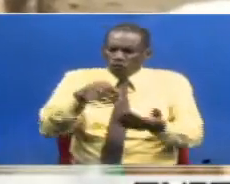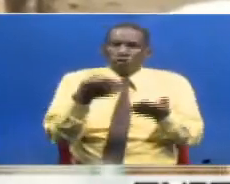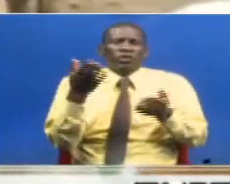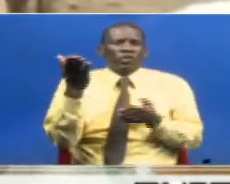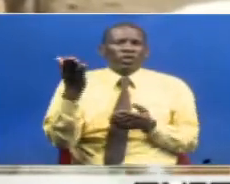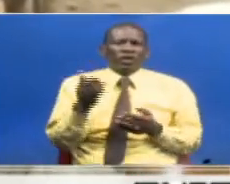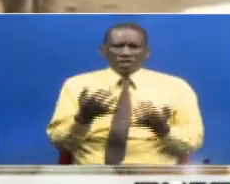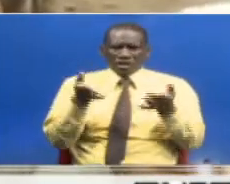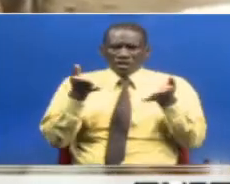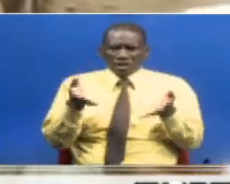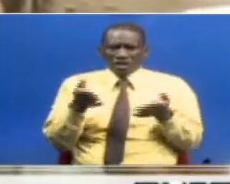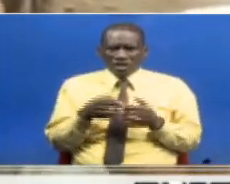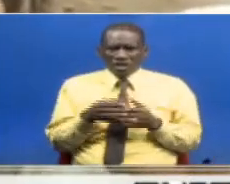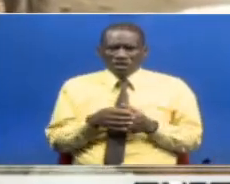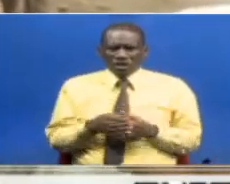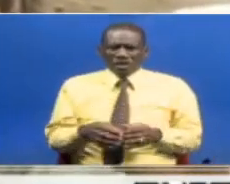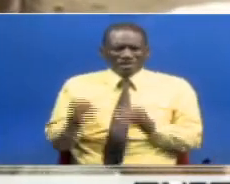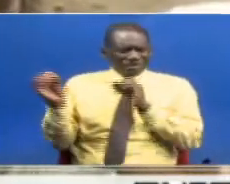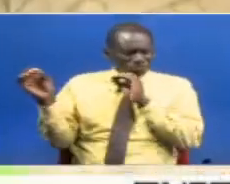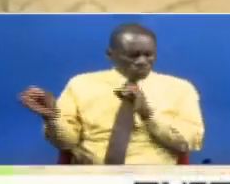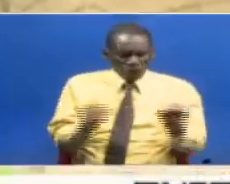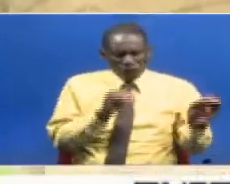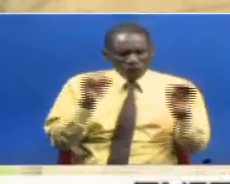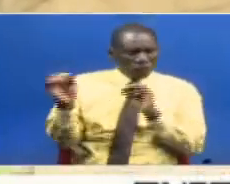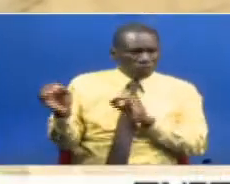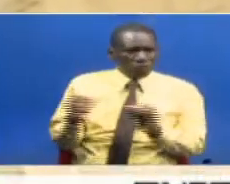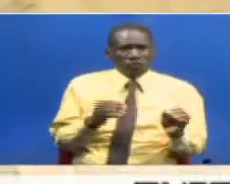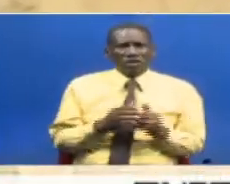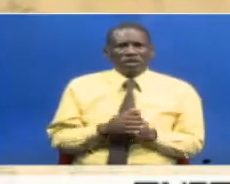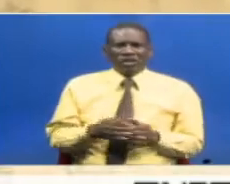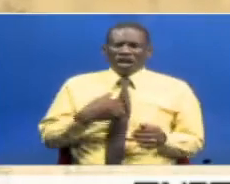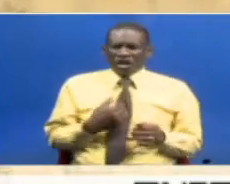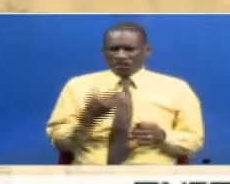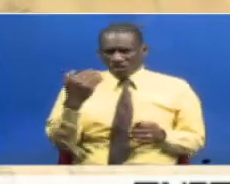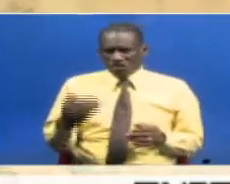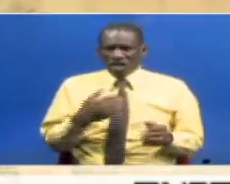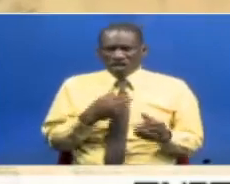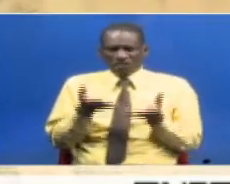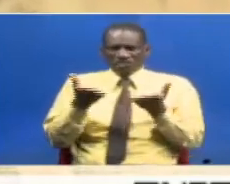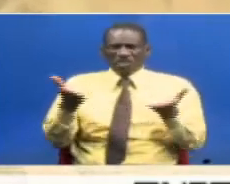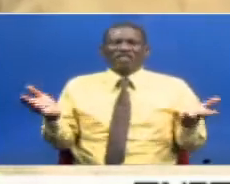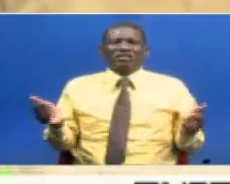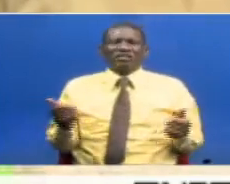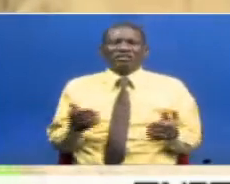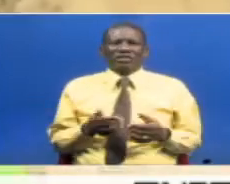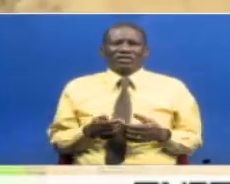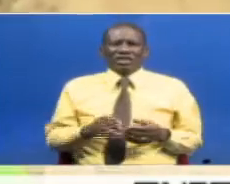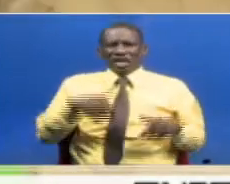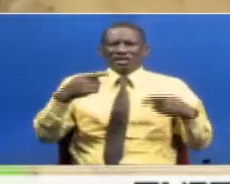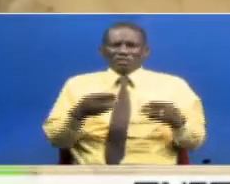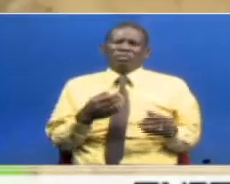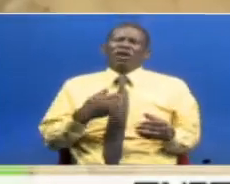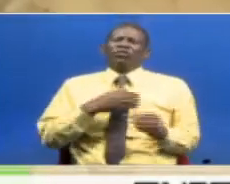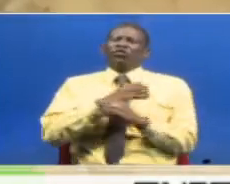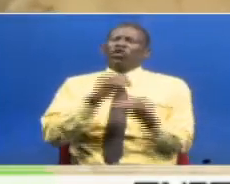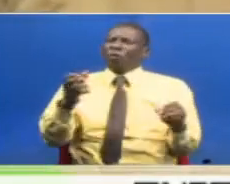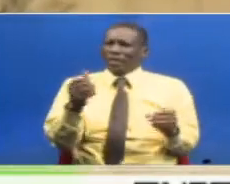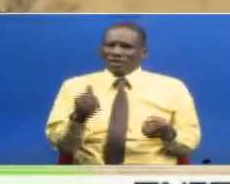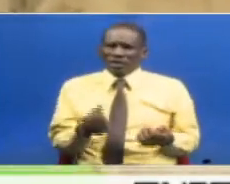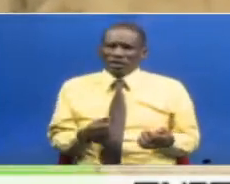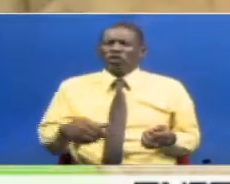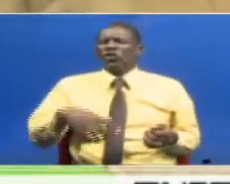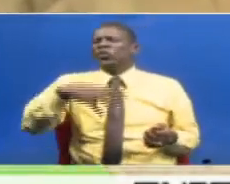Sahihi kwa kutoa vyombo na kwenda. Iko na mtoto, iko na mizigo. Wengine hana pesa. Unaenda